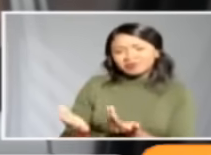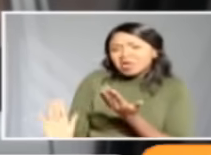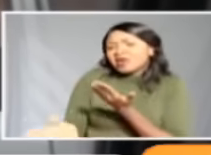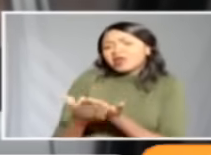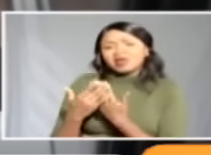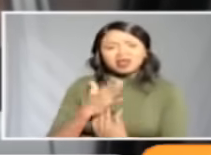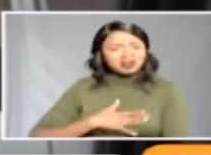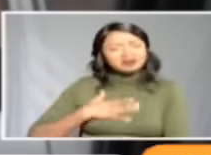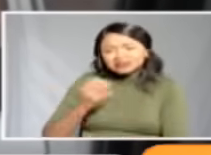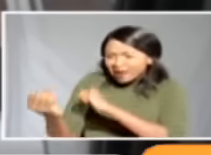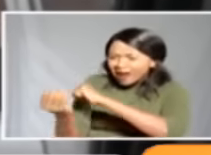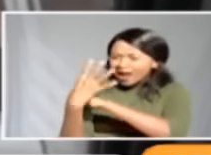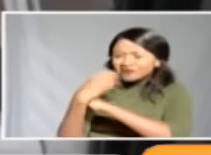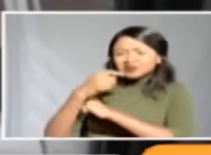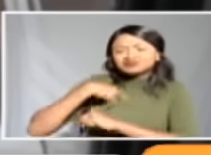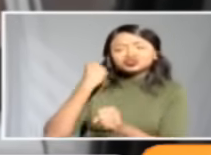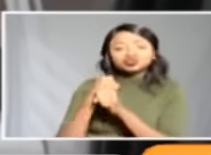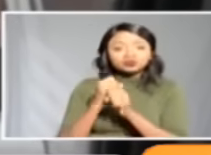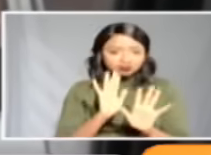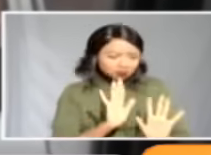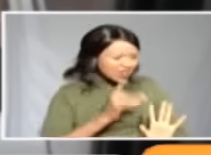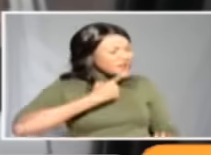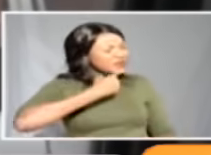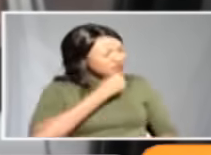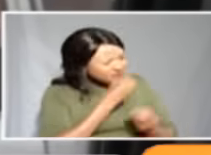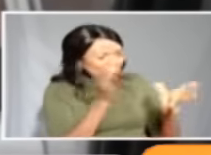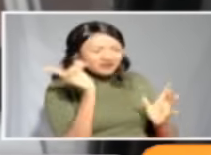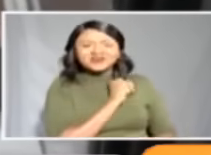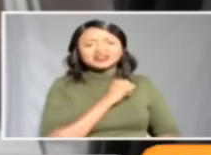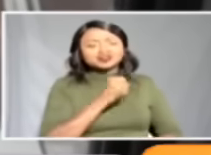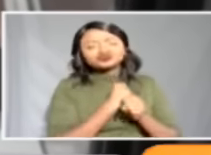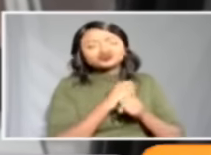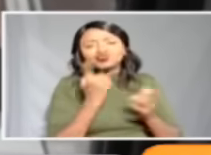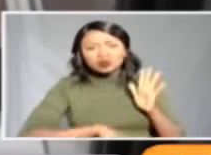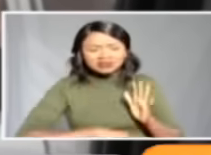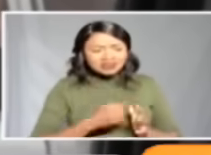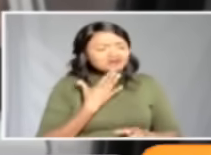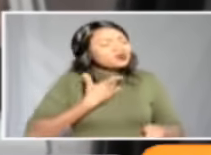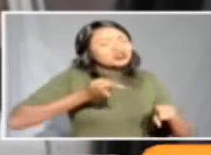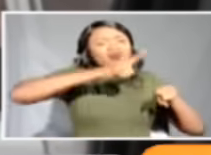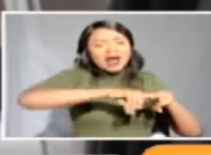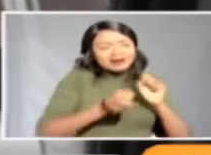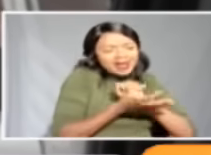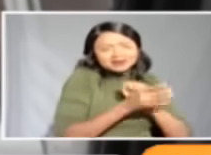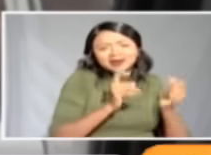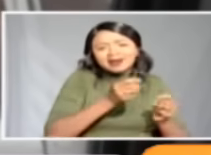mama, unielezee bila. Nilishakwambia kitu ya kufanya. Nataka nikuelezee mara